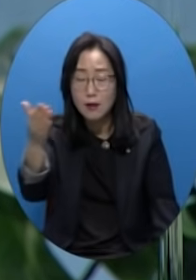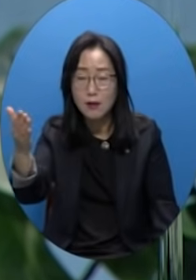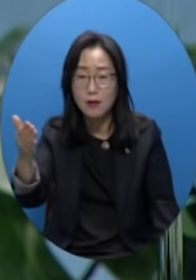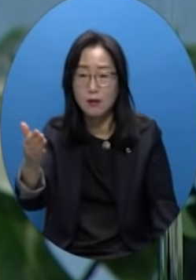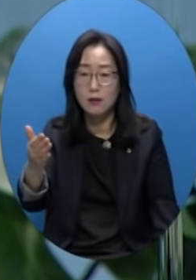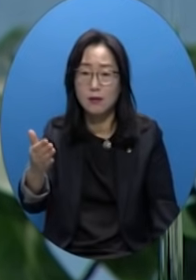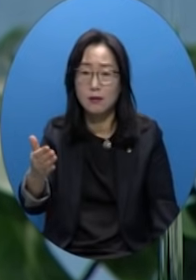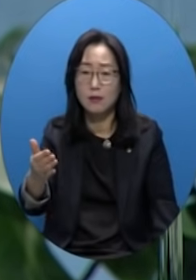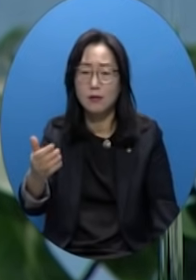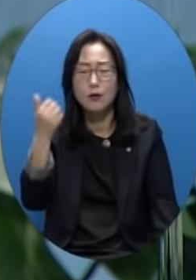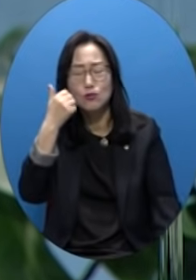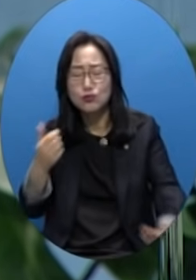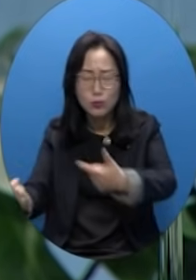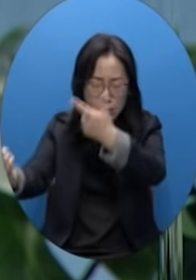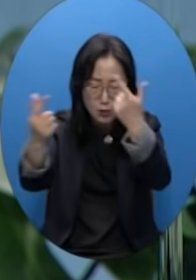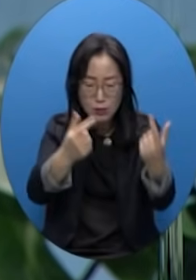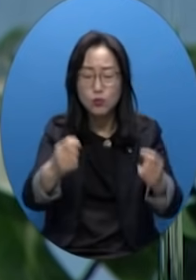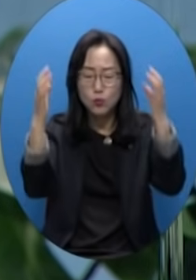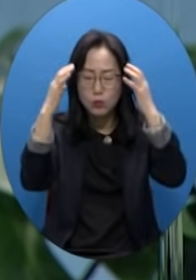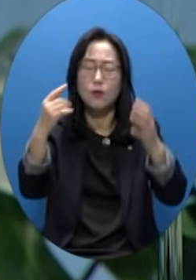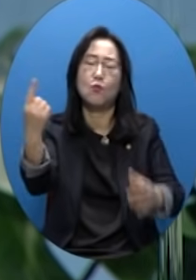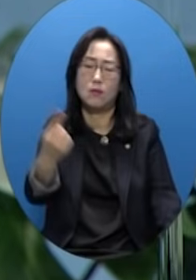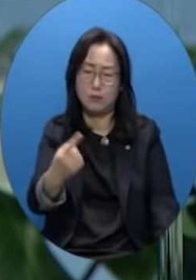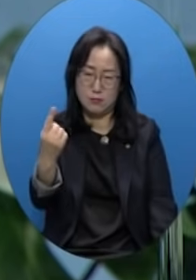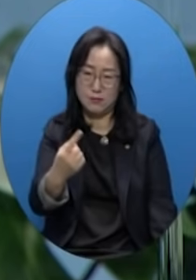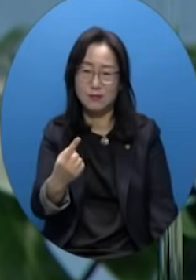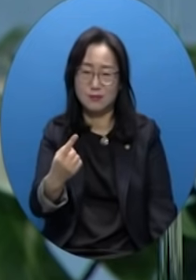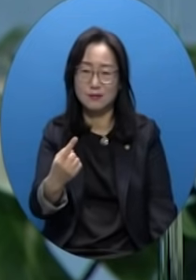나같은 고난 이따가 오르 것입니다